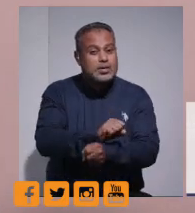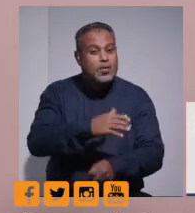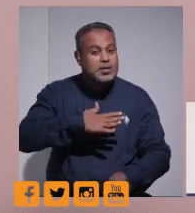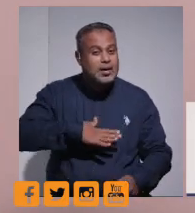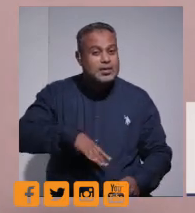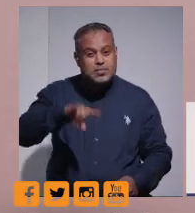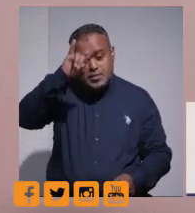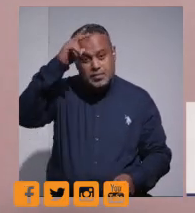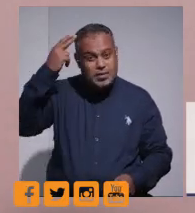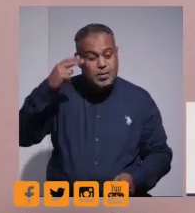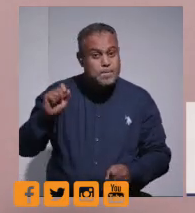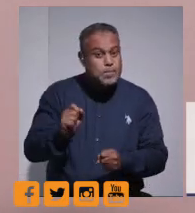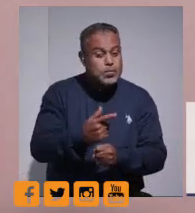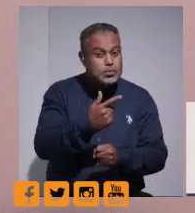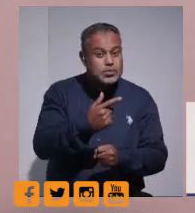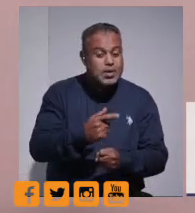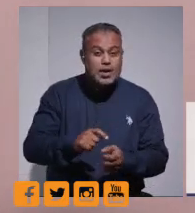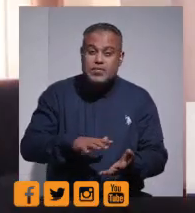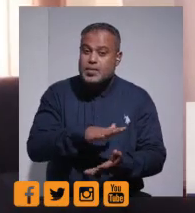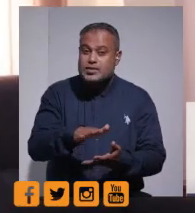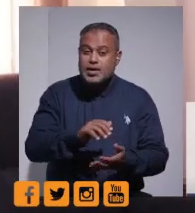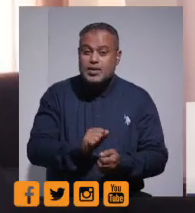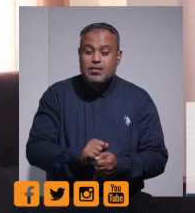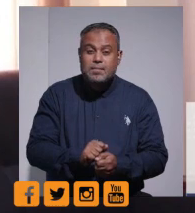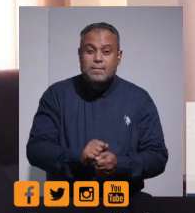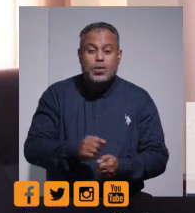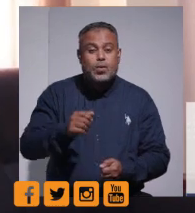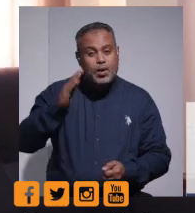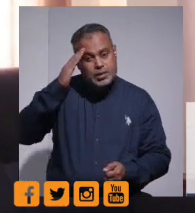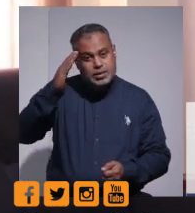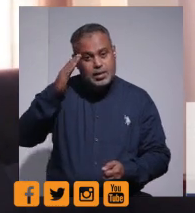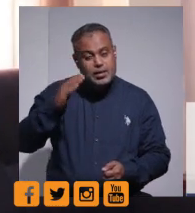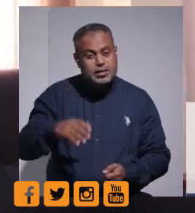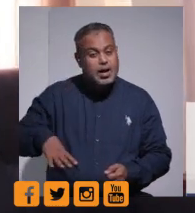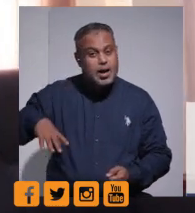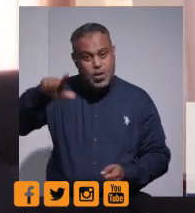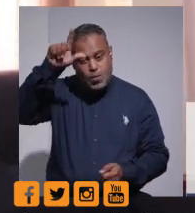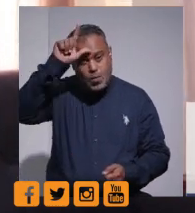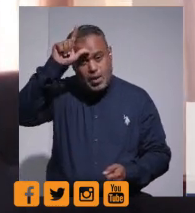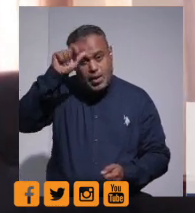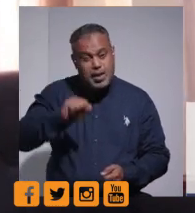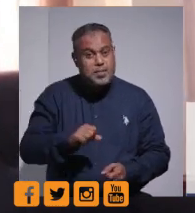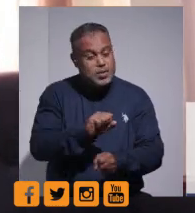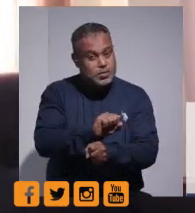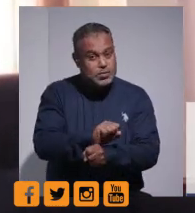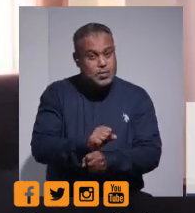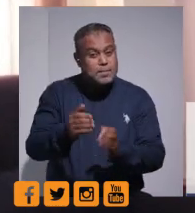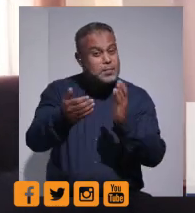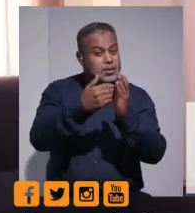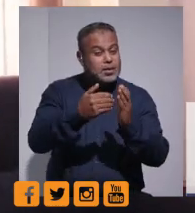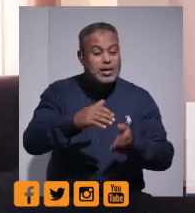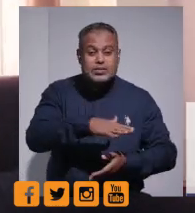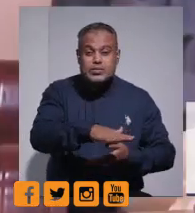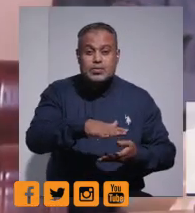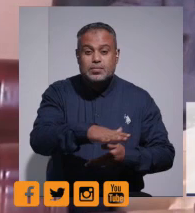وسرعه البث في قضاياهم واشاد وكيل مصلحه التاهيل والاصلاح بالجمهوريه بتدخلات السلطه المحليه